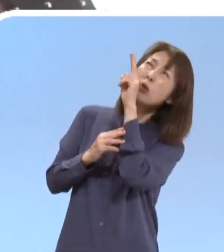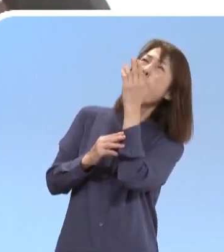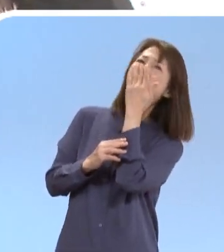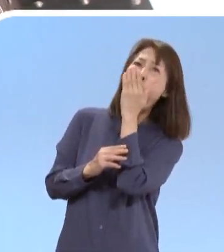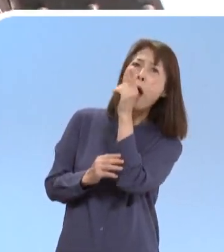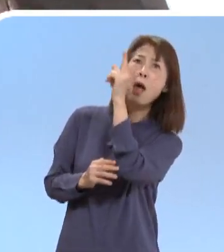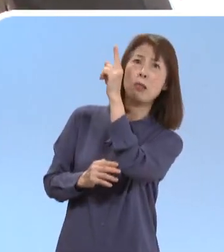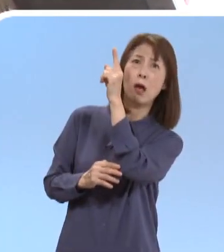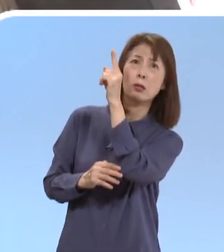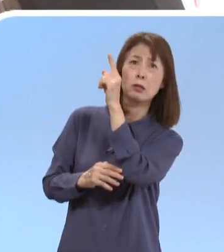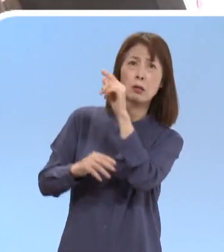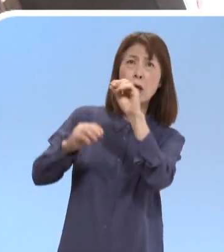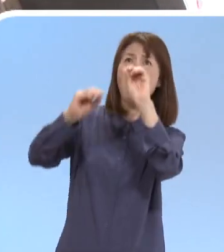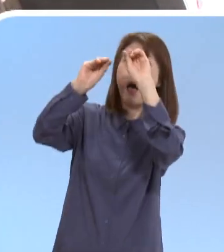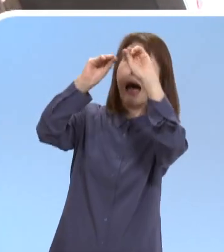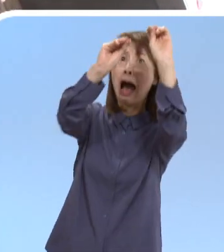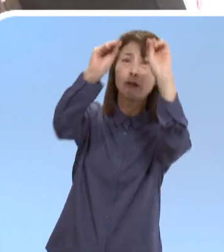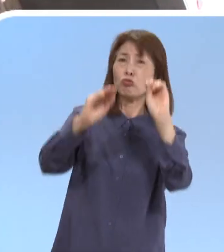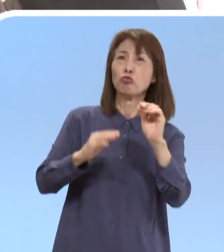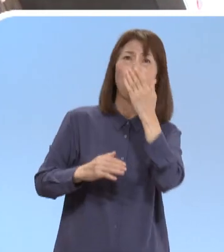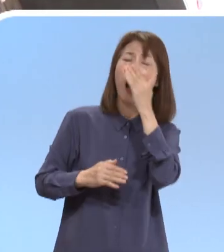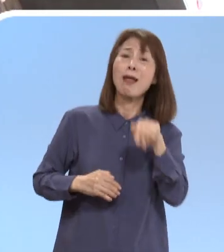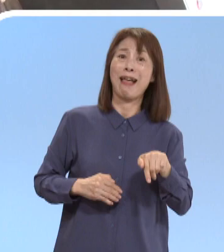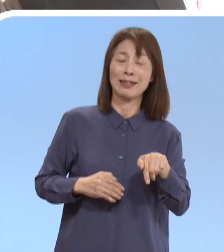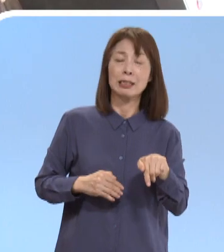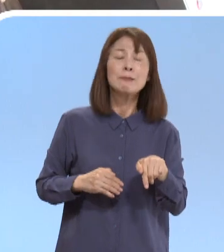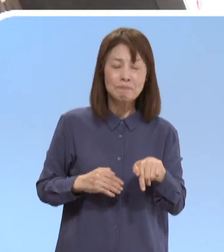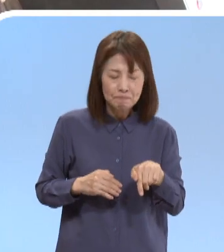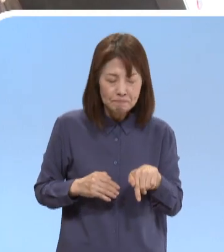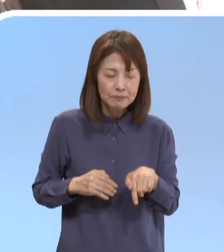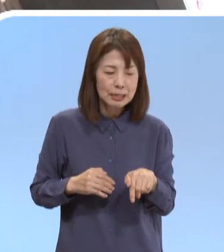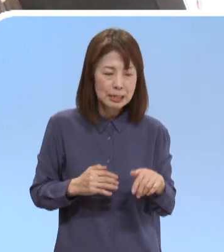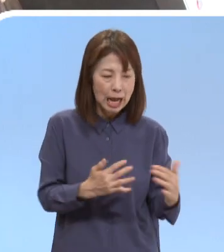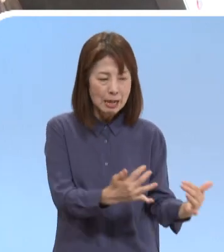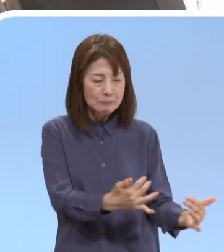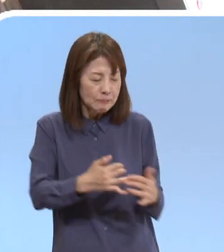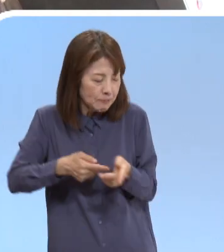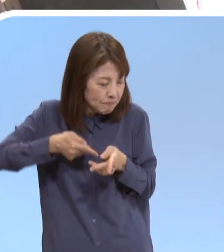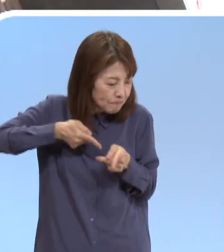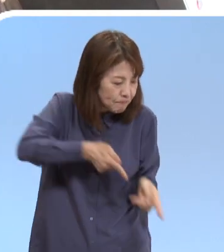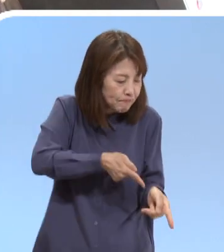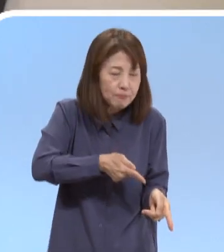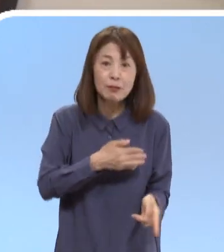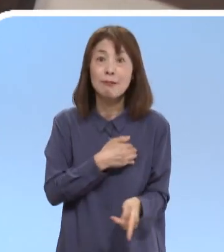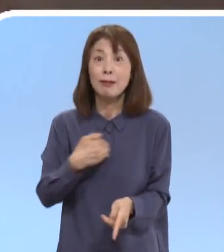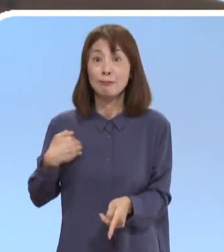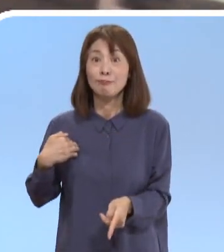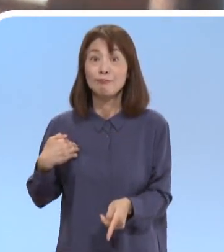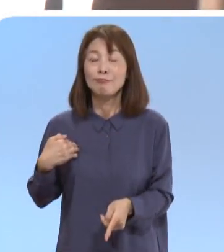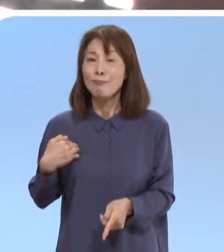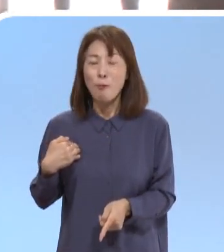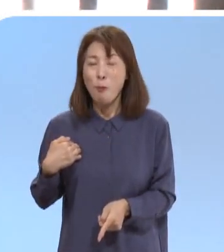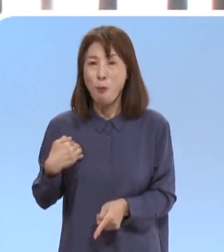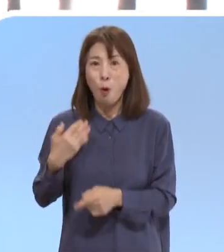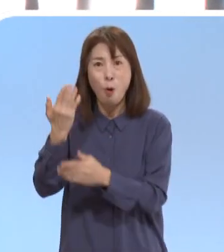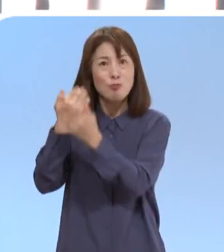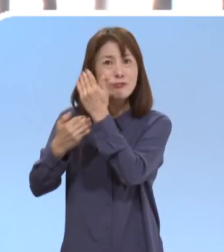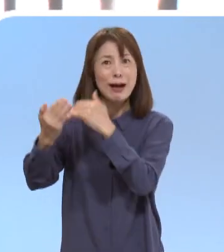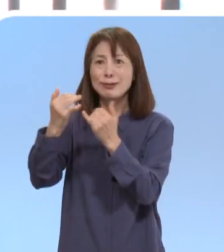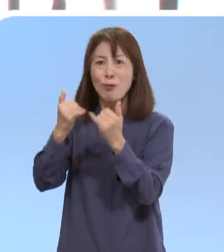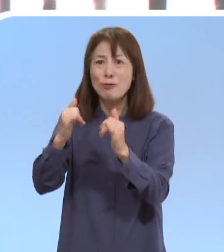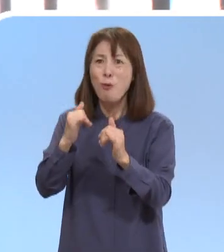攻撃するんですか。ここから 低いんで、まあ、槍でついても大丈夫だと。 槍でつくね。いや、これようこんなこと考え